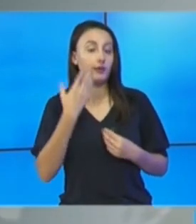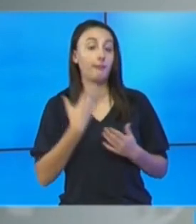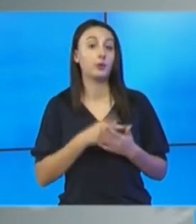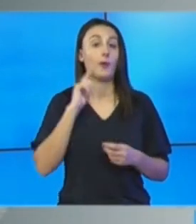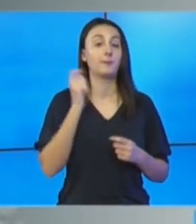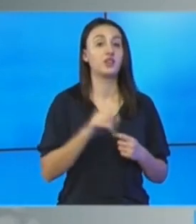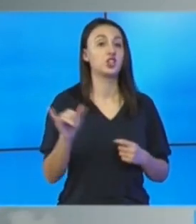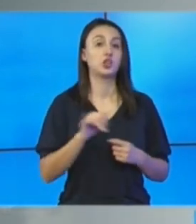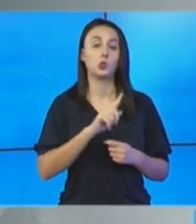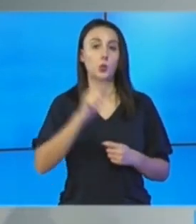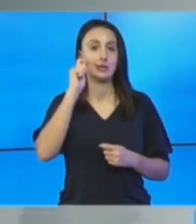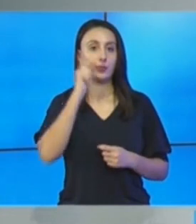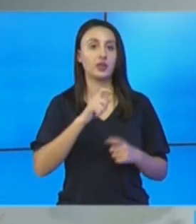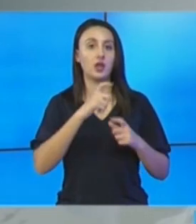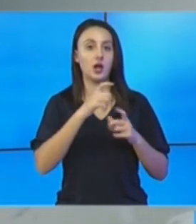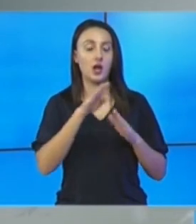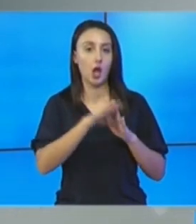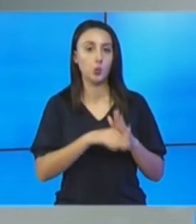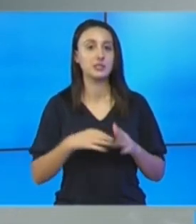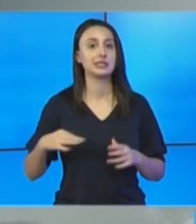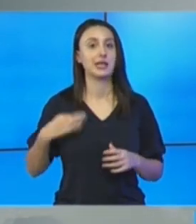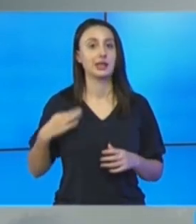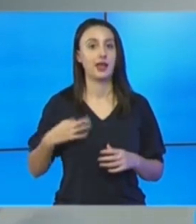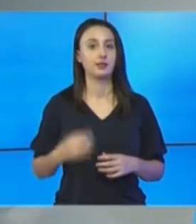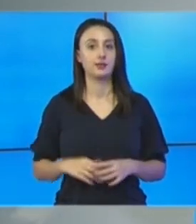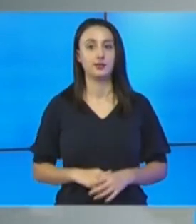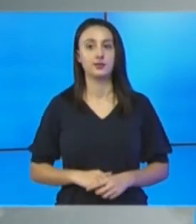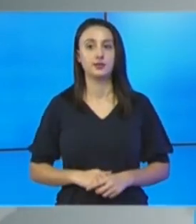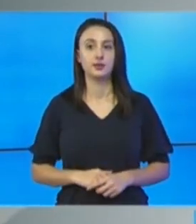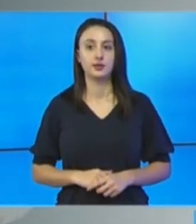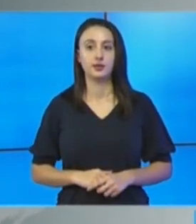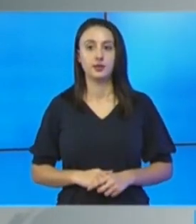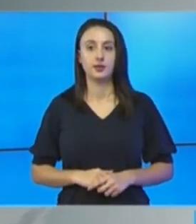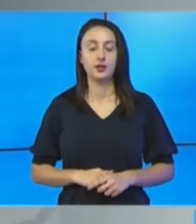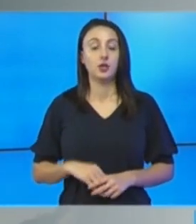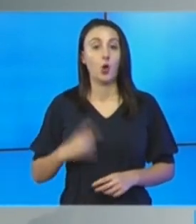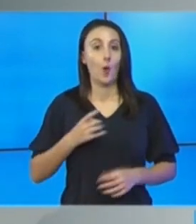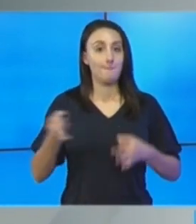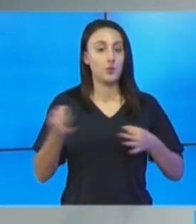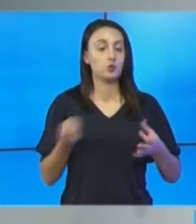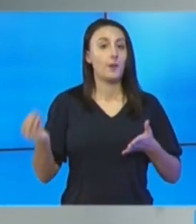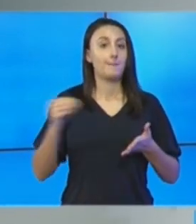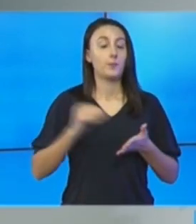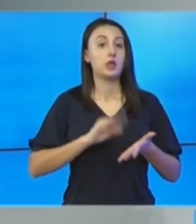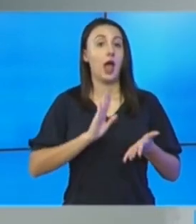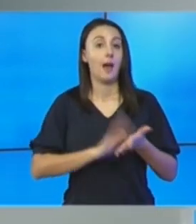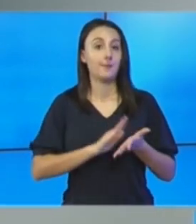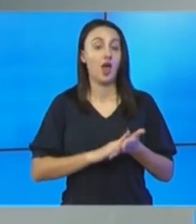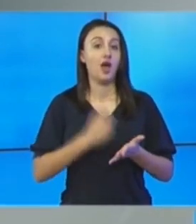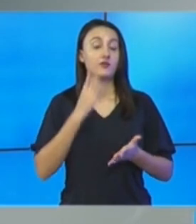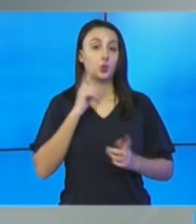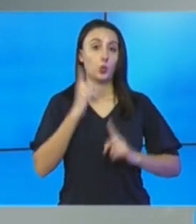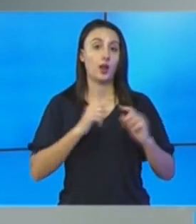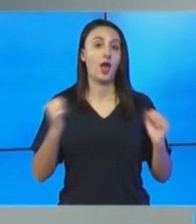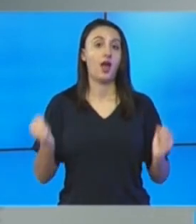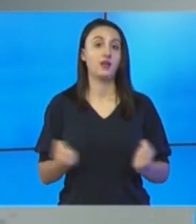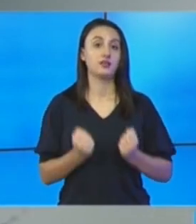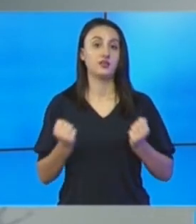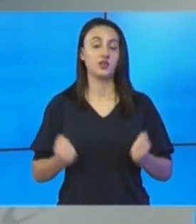poartă mască și nu respectă regulile sanitare. Una dintre măsurile puse în aplicare a fost ca la unele